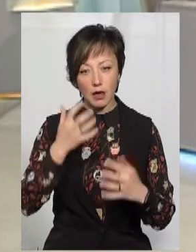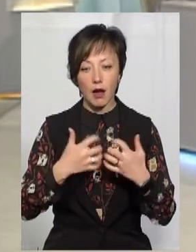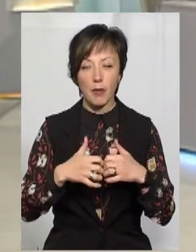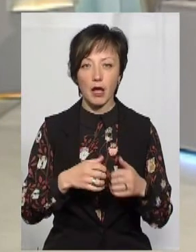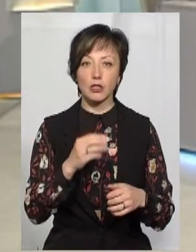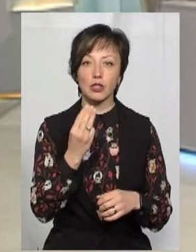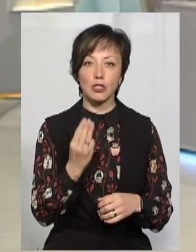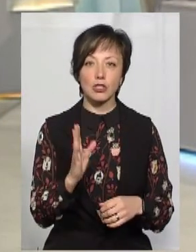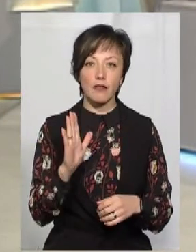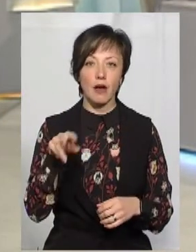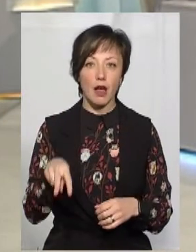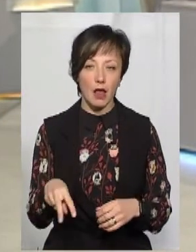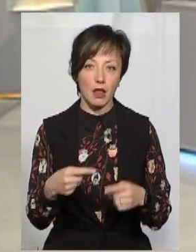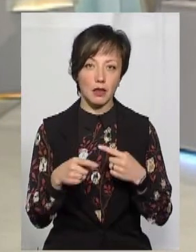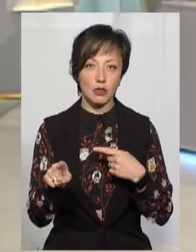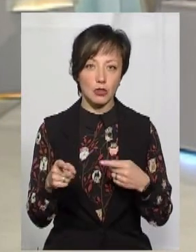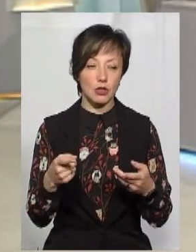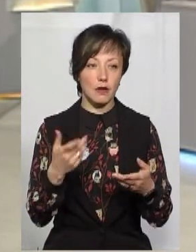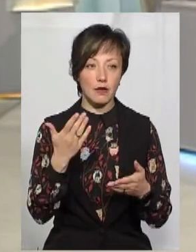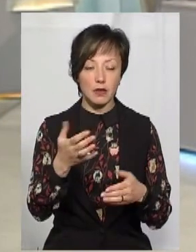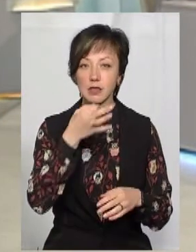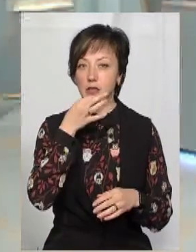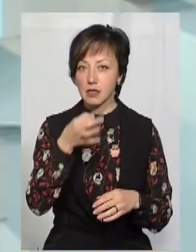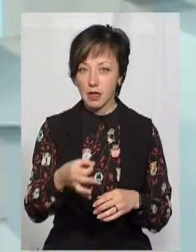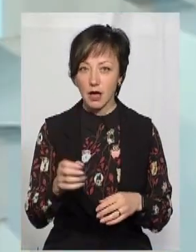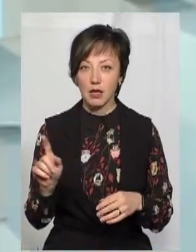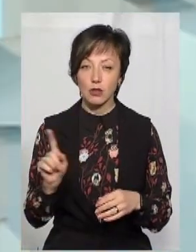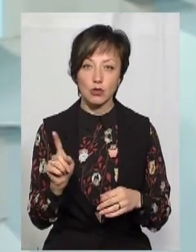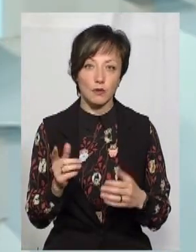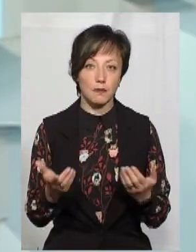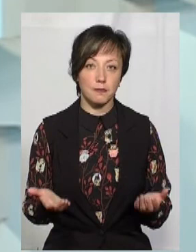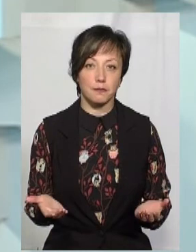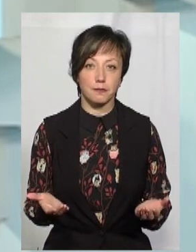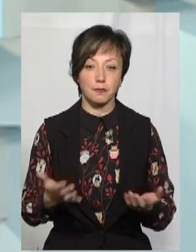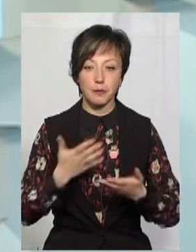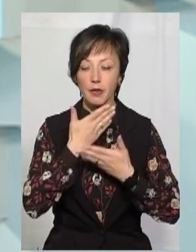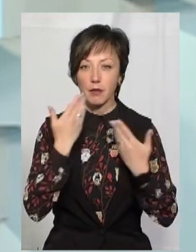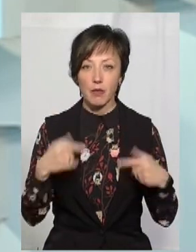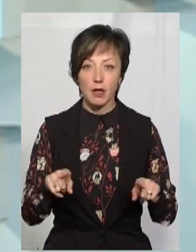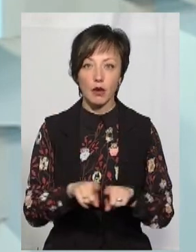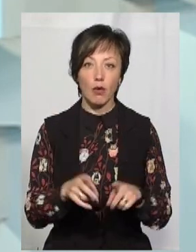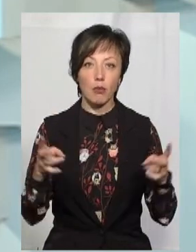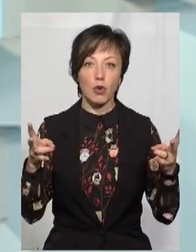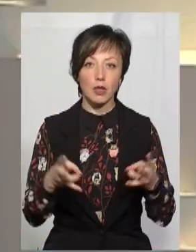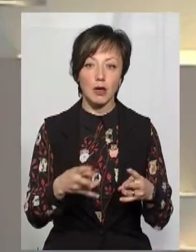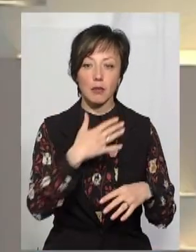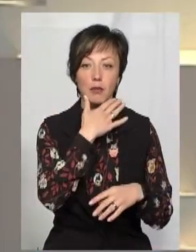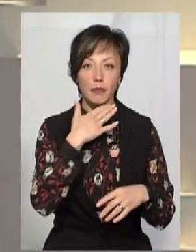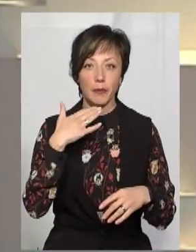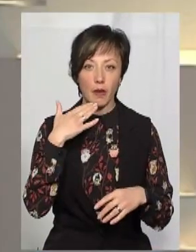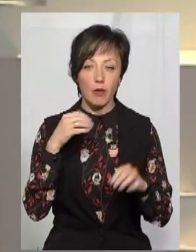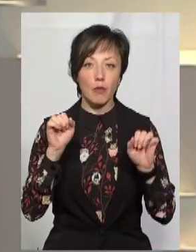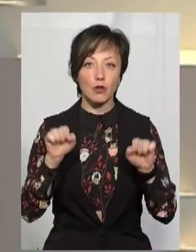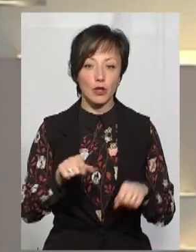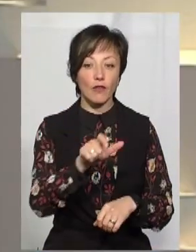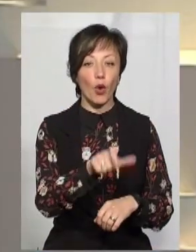апарати ШВЛ, і інші. Про апарати ШВЛ ви вже обмовились, так, що... Ну, немає такої потреби в такій великій кількості. Можливо, якраз